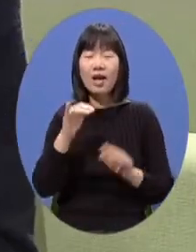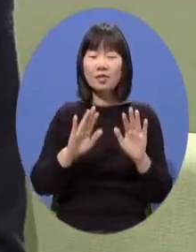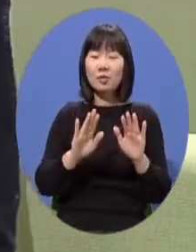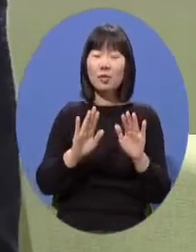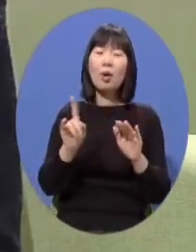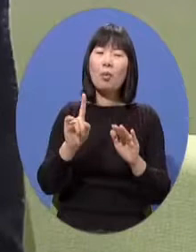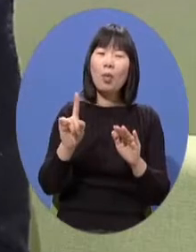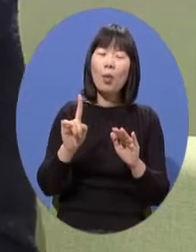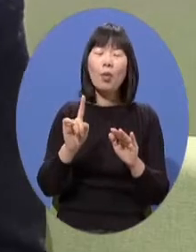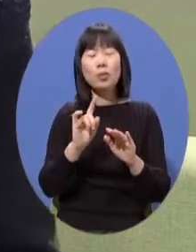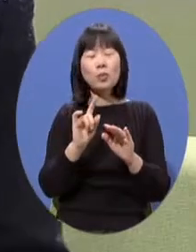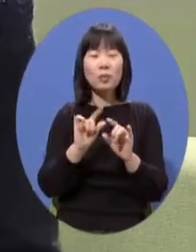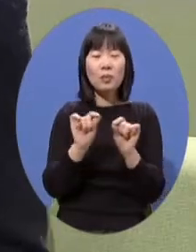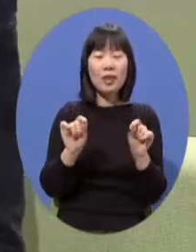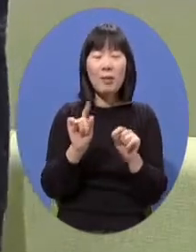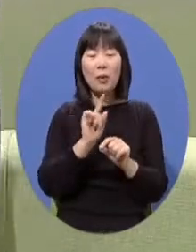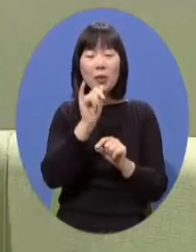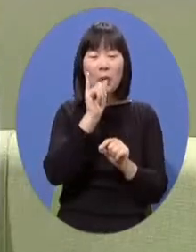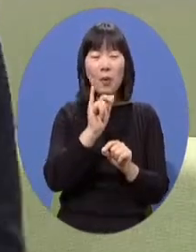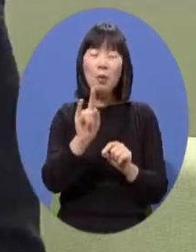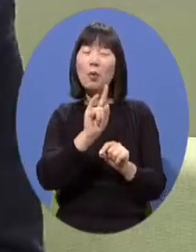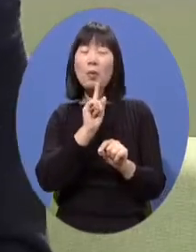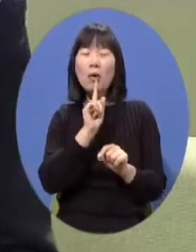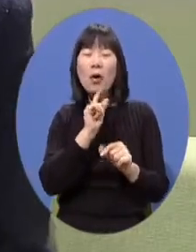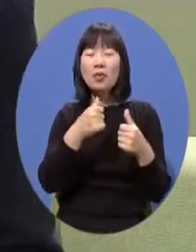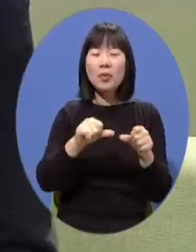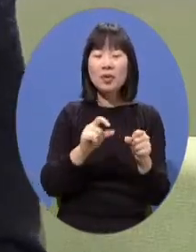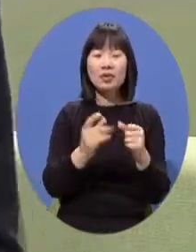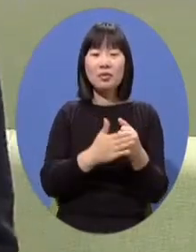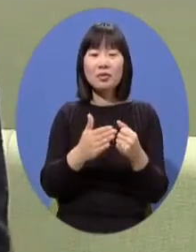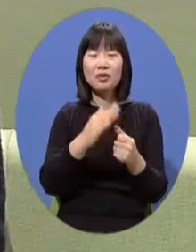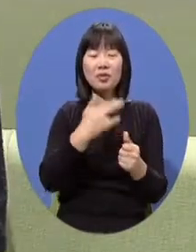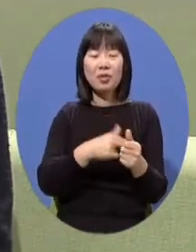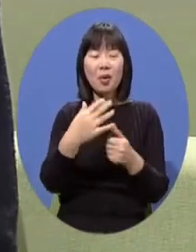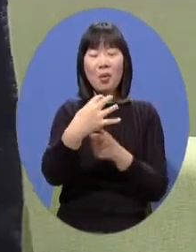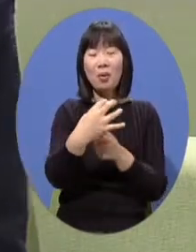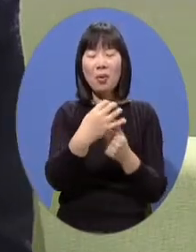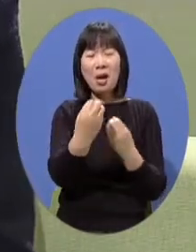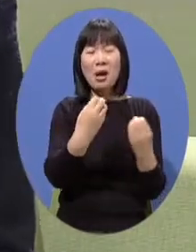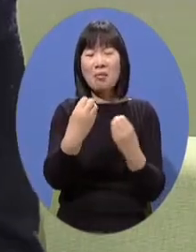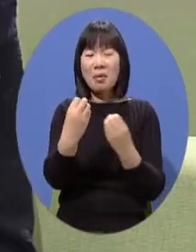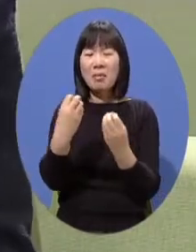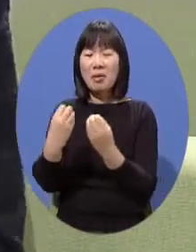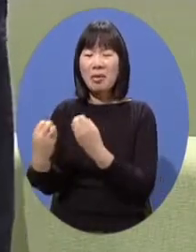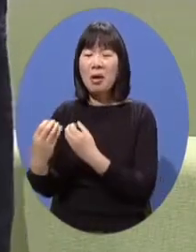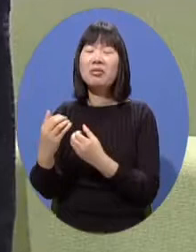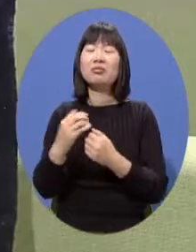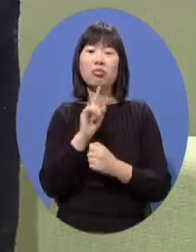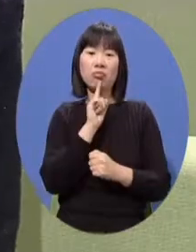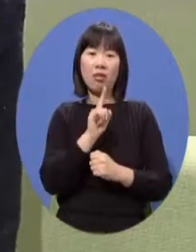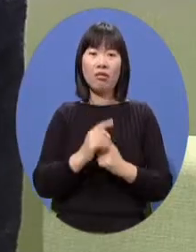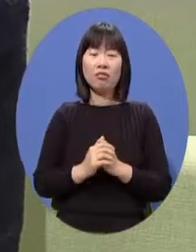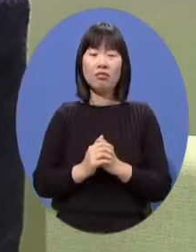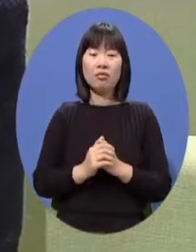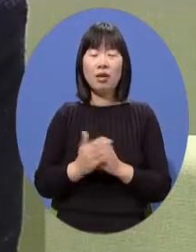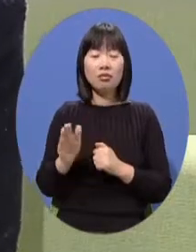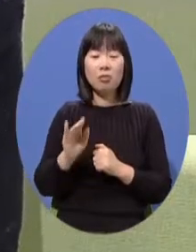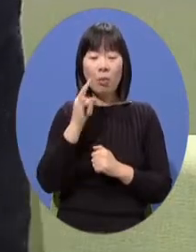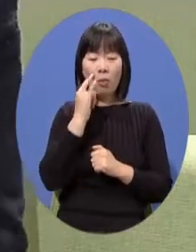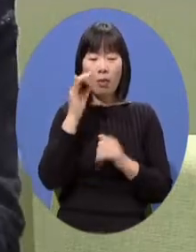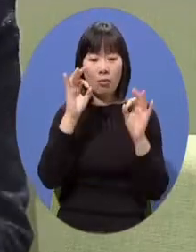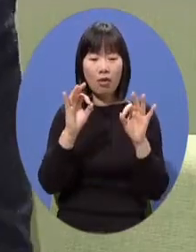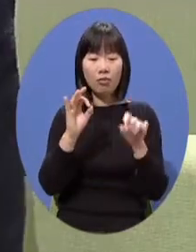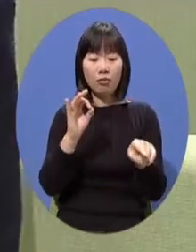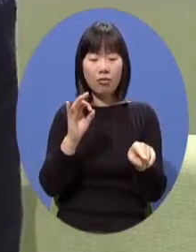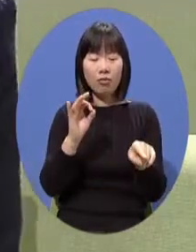급식에 뭐가 넣고 나왔고 뭐 누가 그랬고 걔가 뭐 깨트려 갖고 선생님한테 혼나고 막 얘기를 하고 친구가 뭐 내 거 좀 막 해요. 근데 거기서 엄마가 봤을